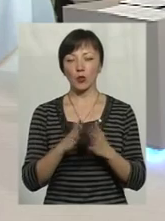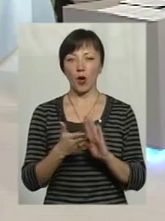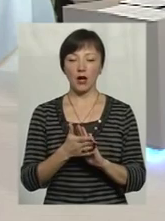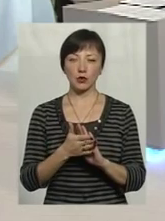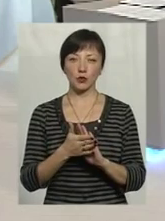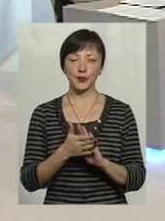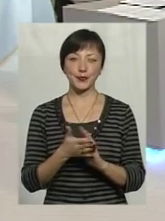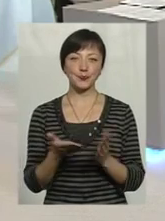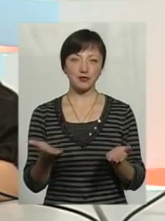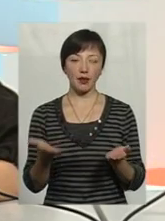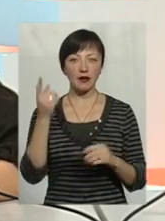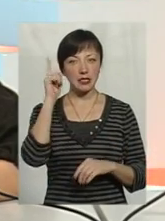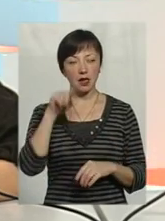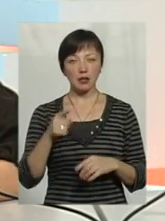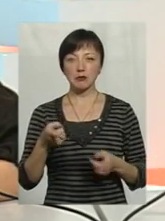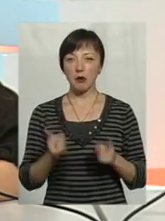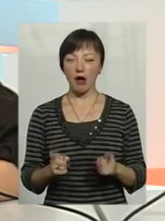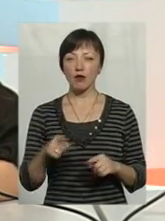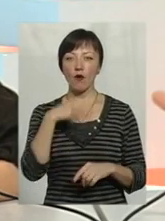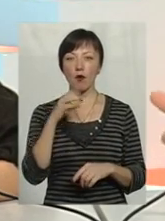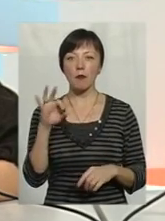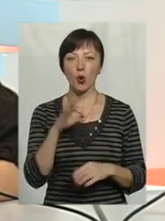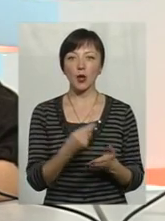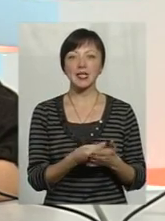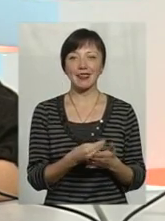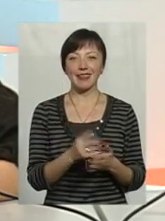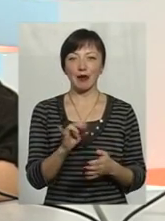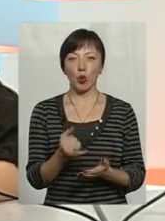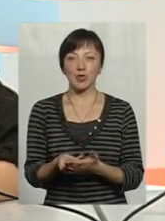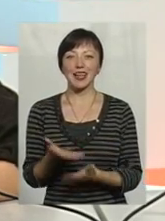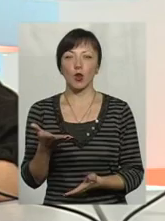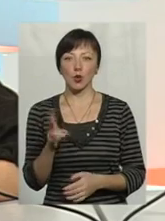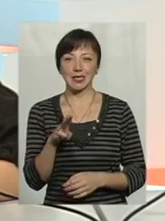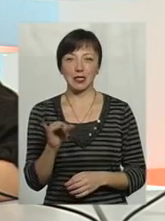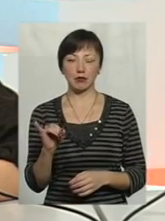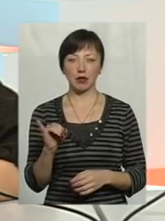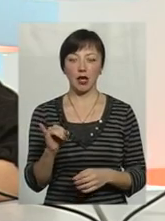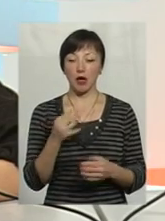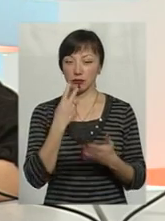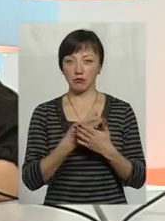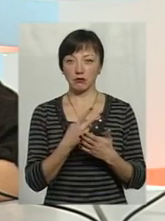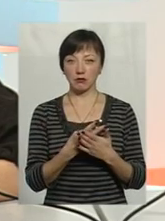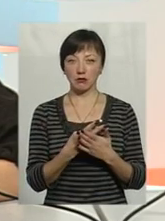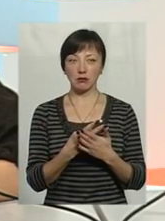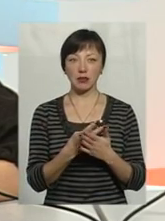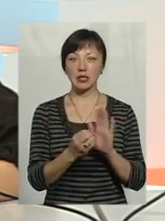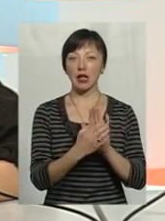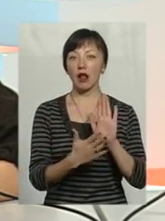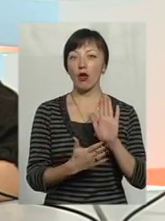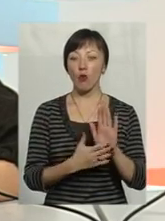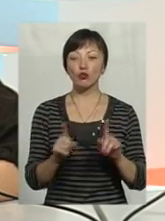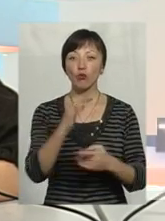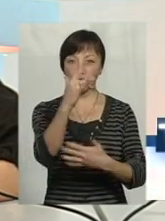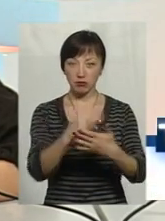цінностей. Знаєте, справді мова йде про ціни і про цінності. І якраз от відображення задекларованого